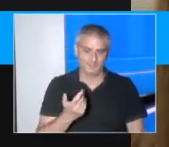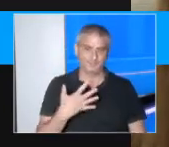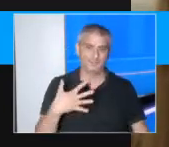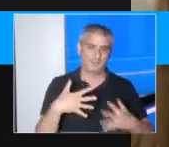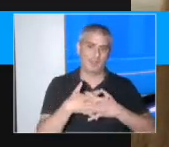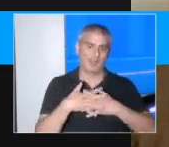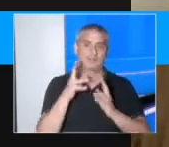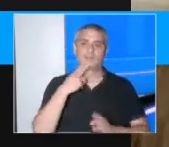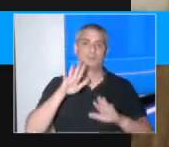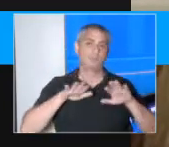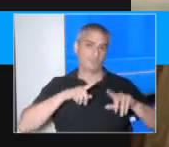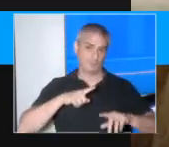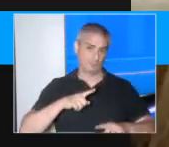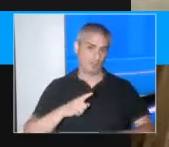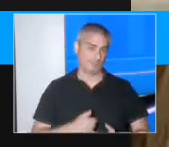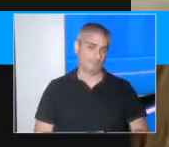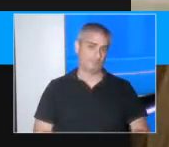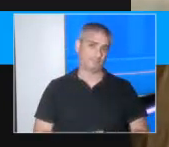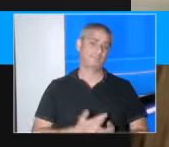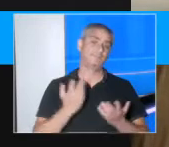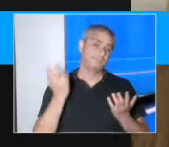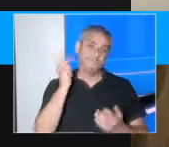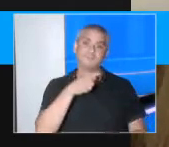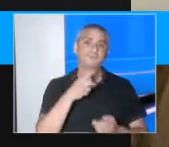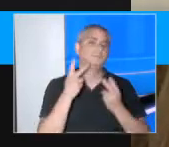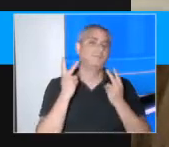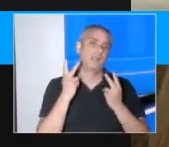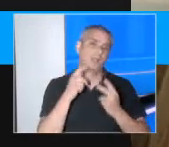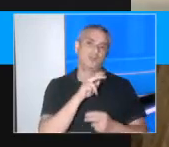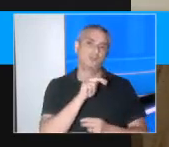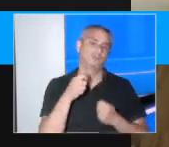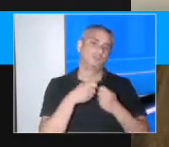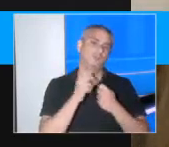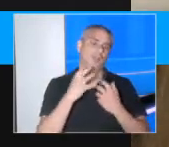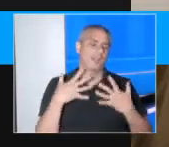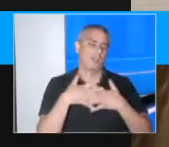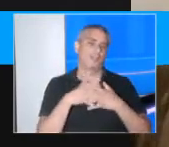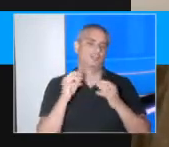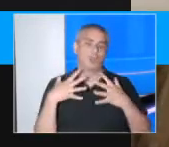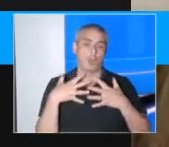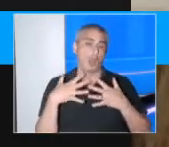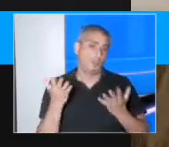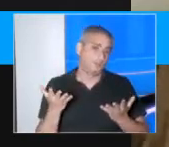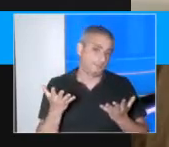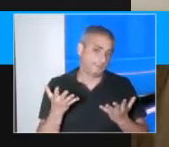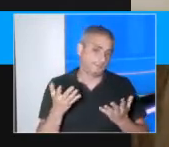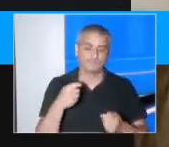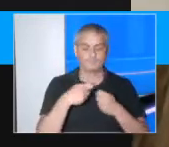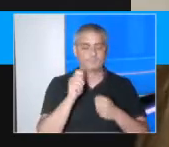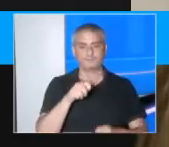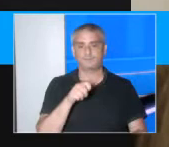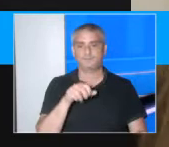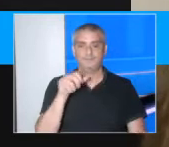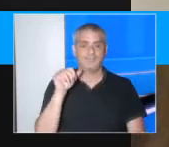לקואליציה בהשבעת הממשלה. אז במובן הזה זה בעיקר עניין של הלכידות של הקואליציה. חברת הכנסת